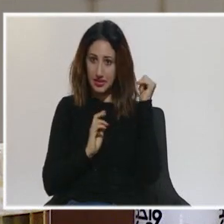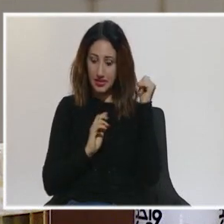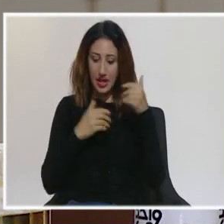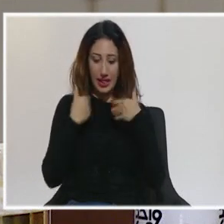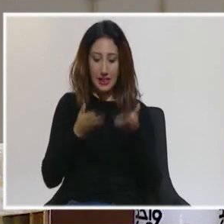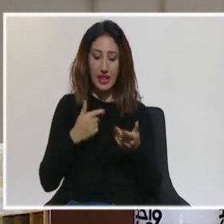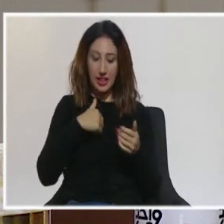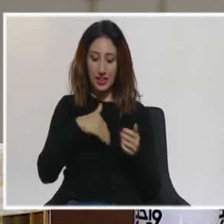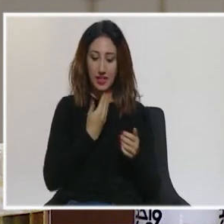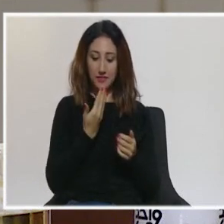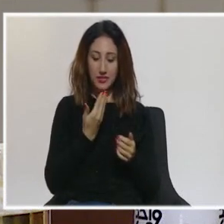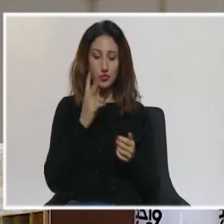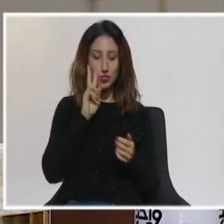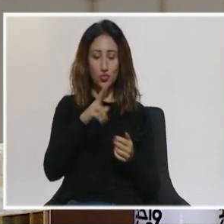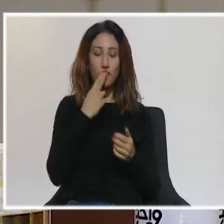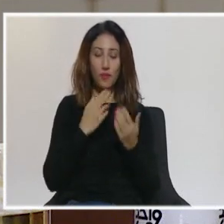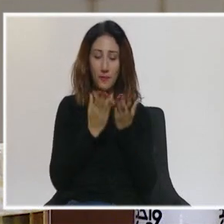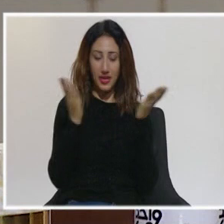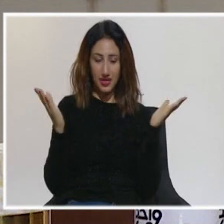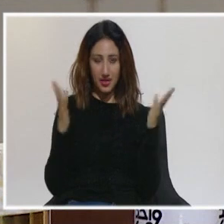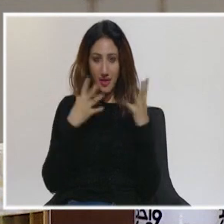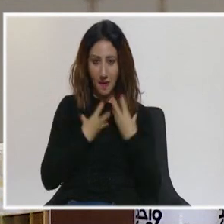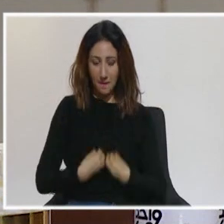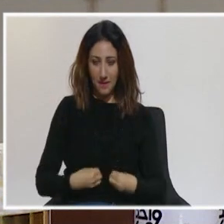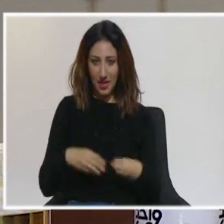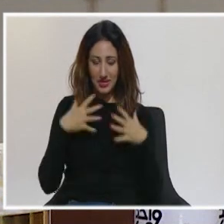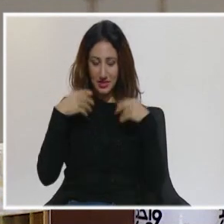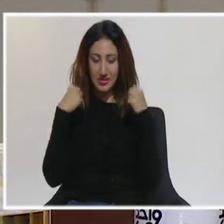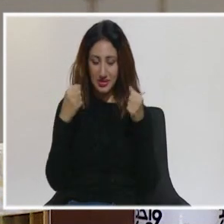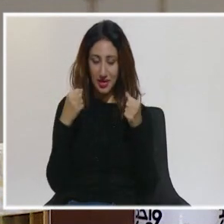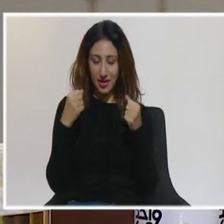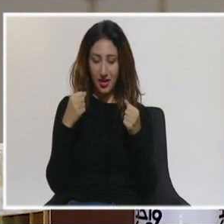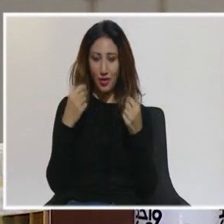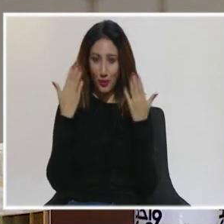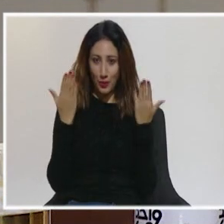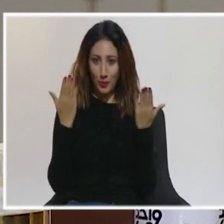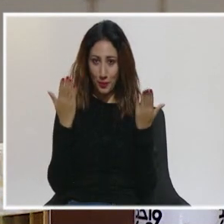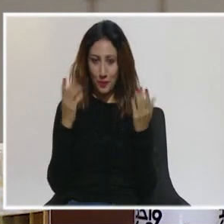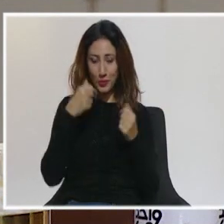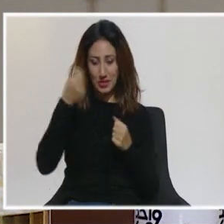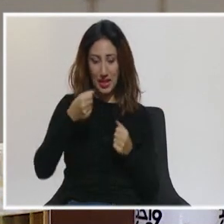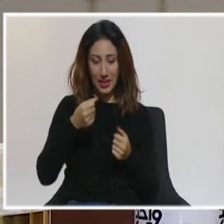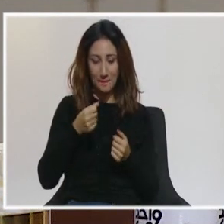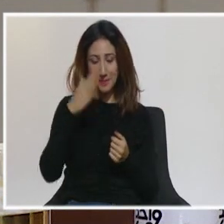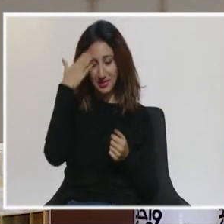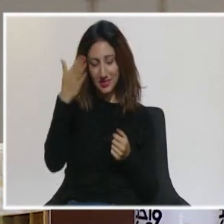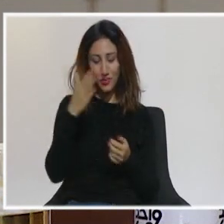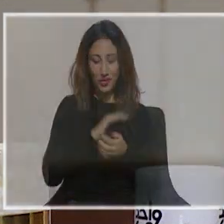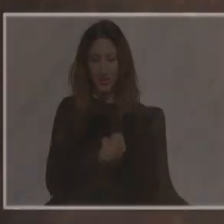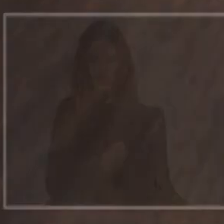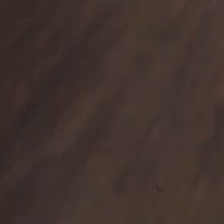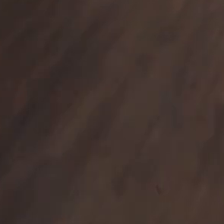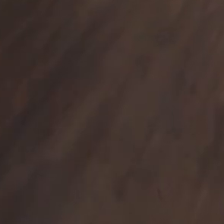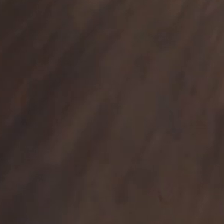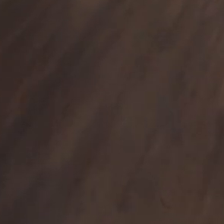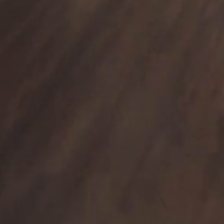لنفسك. وأشوفكم على خير وأمان وصحة وستر وسلام. تصبحوا على ألف خير.